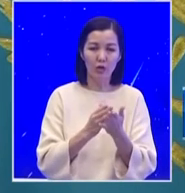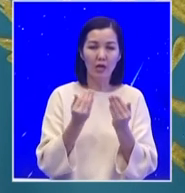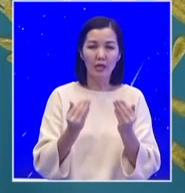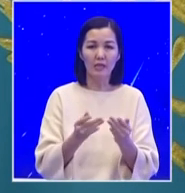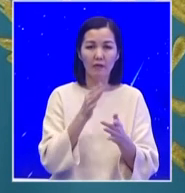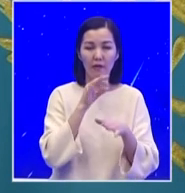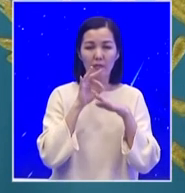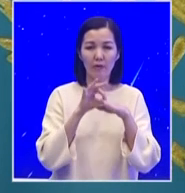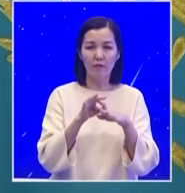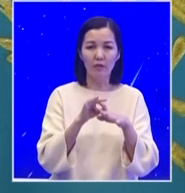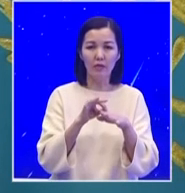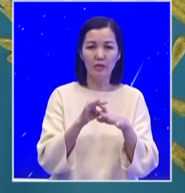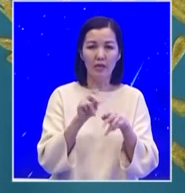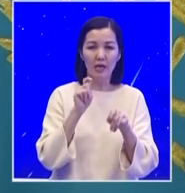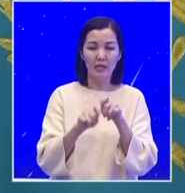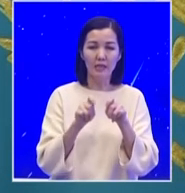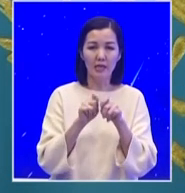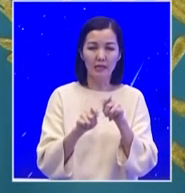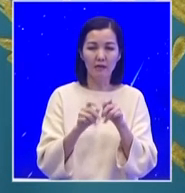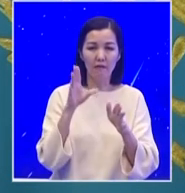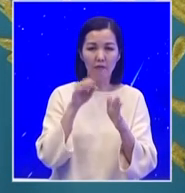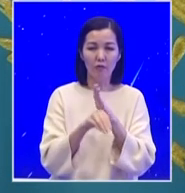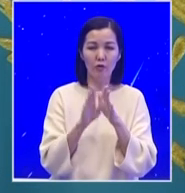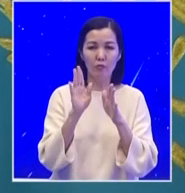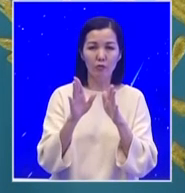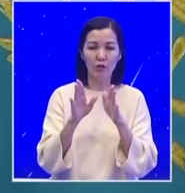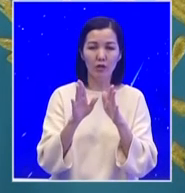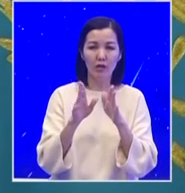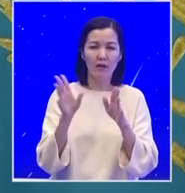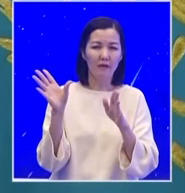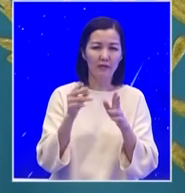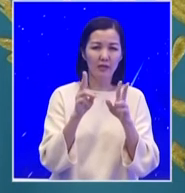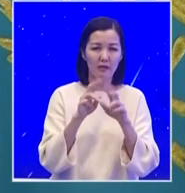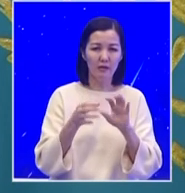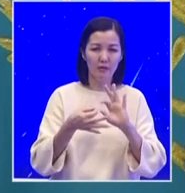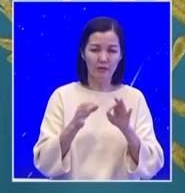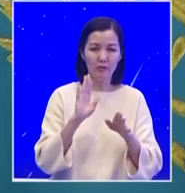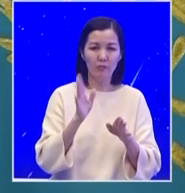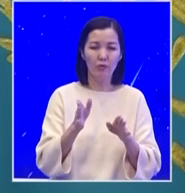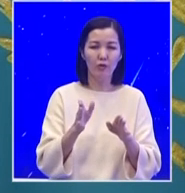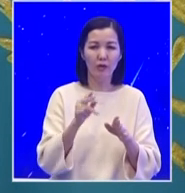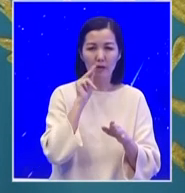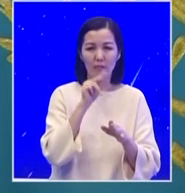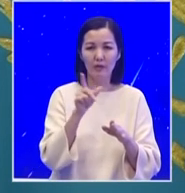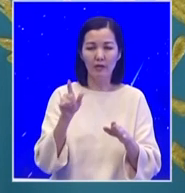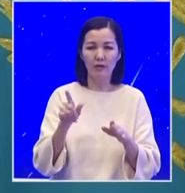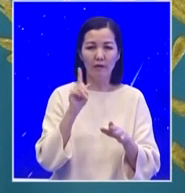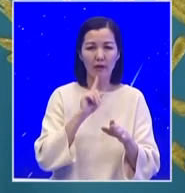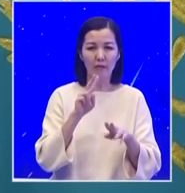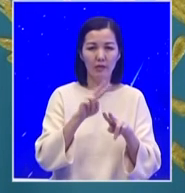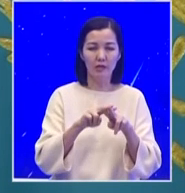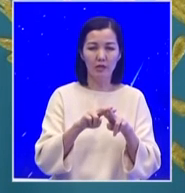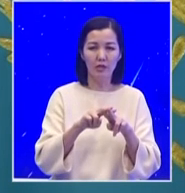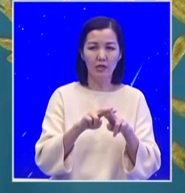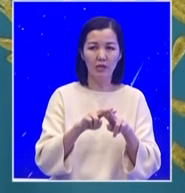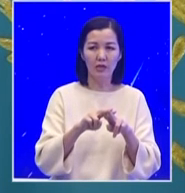время проводятся следственные мероприятия, в ходе которых будут выяснены все обстоятельства по уголовному делу. Подозреваемый водворен в изолятор временного содержания